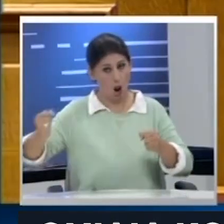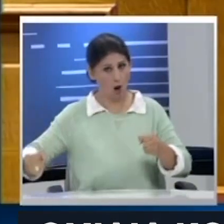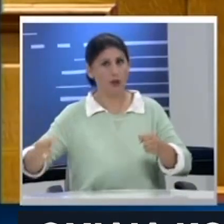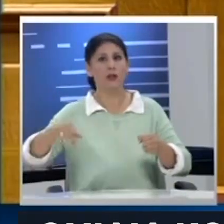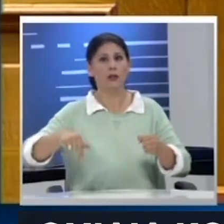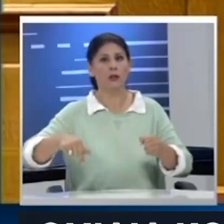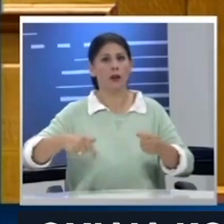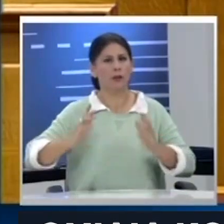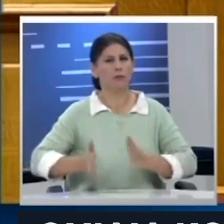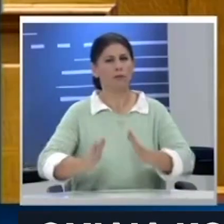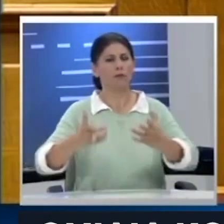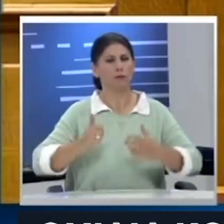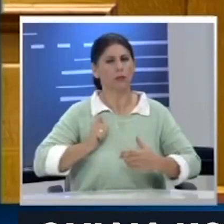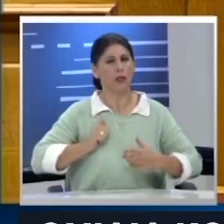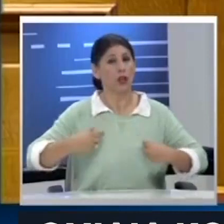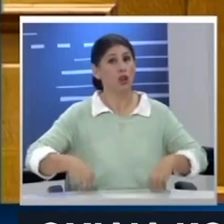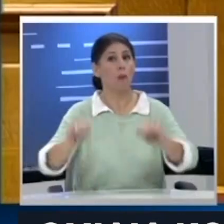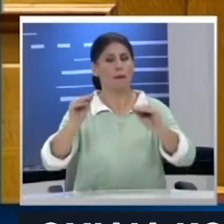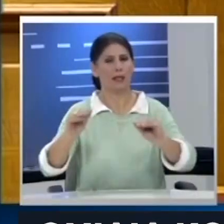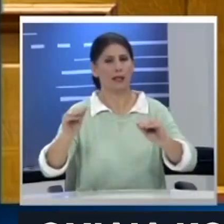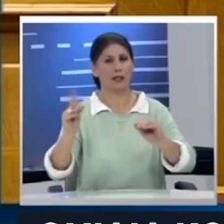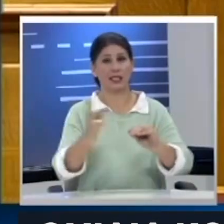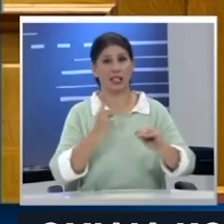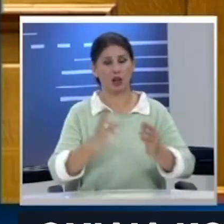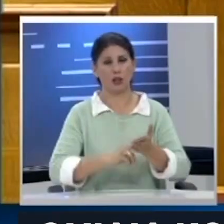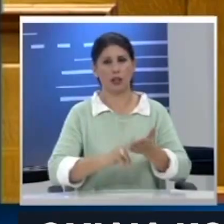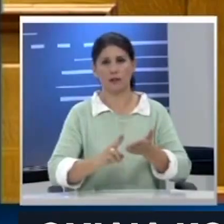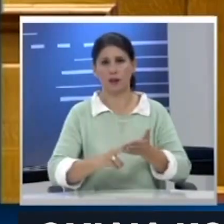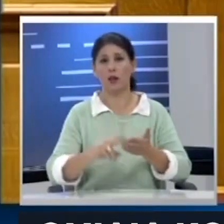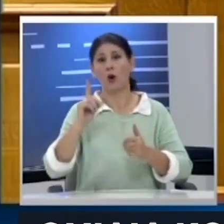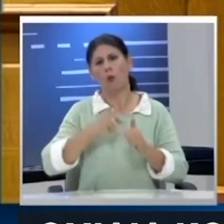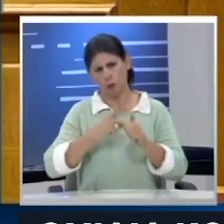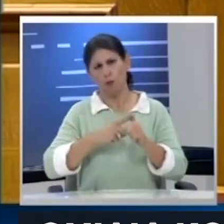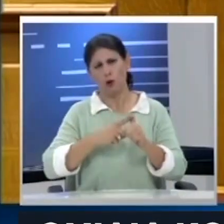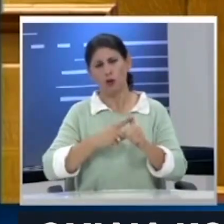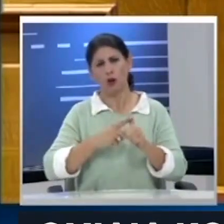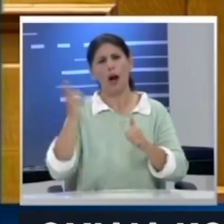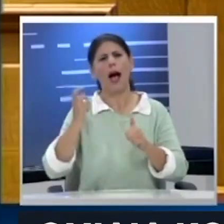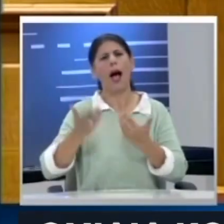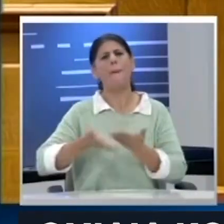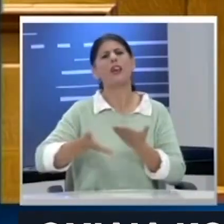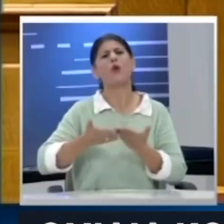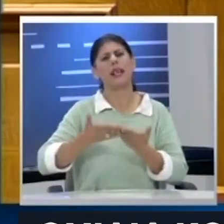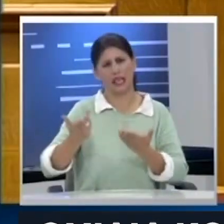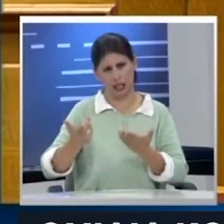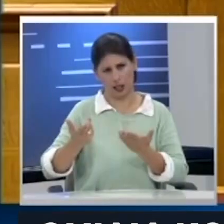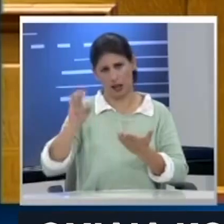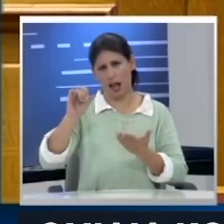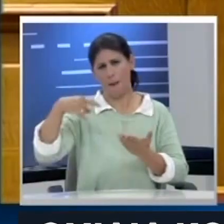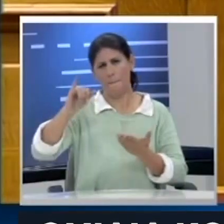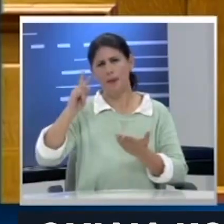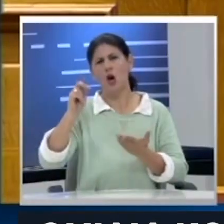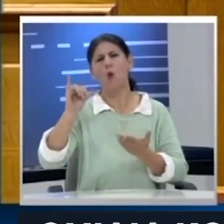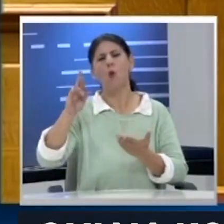στην ιδιωτικοποίηση τώρα της κοινωνικής ασφάλισης με πρώτο τις επικουρικές. Από την άλλη μεριά έχουμε